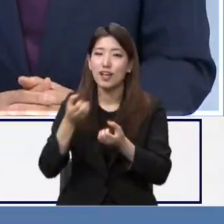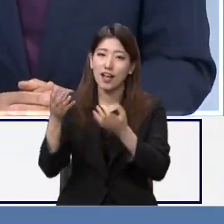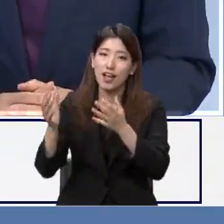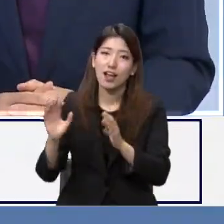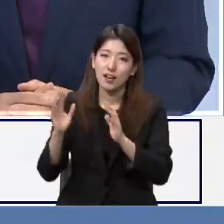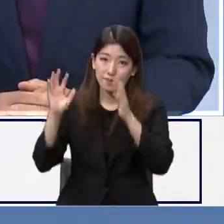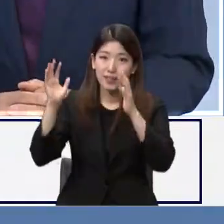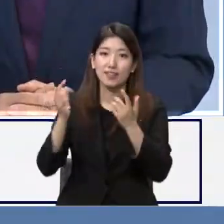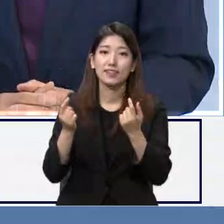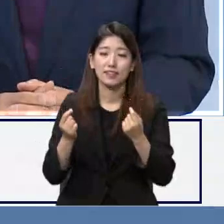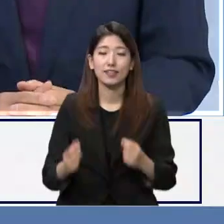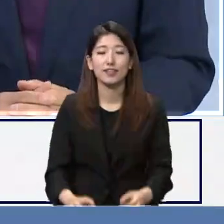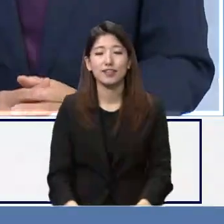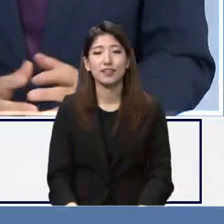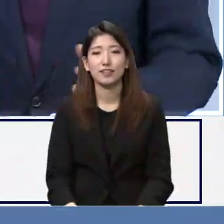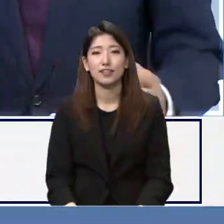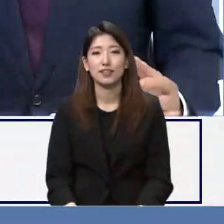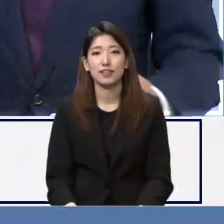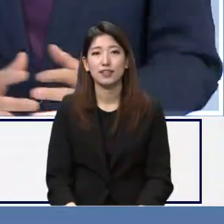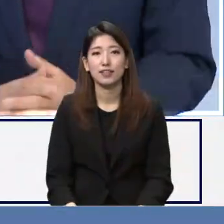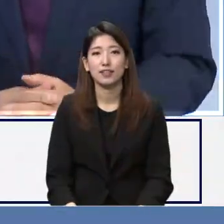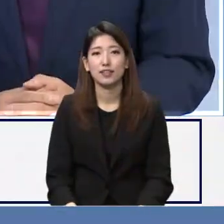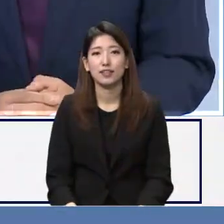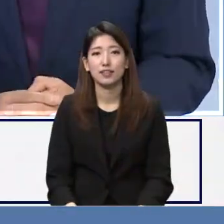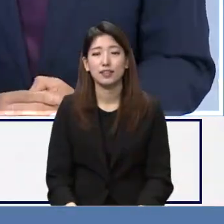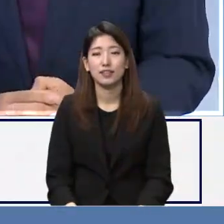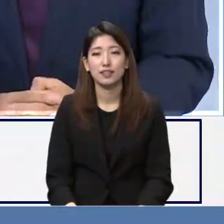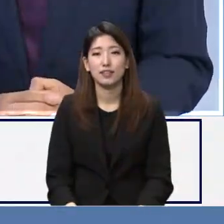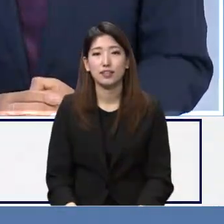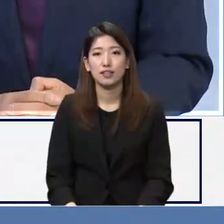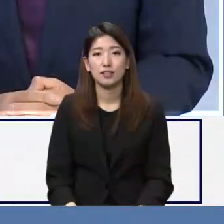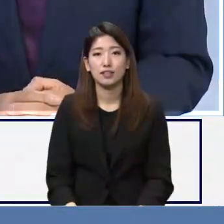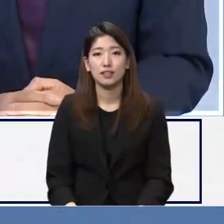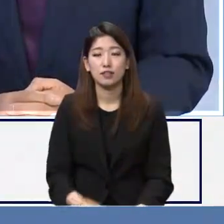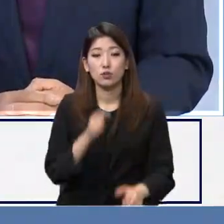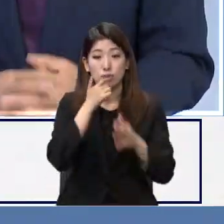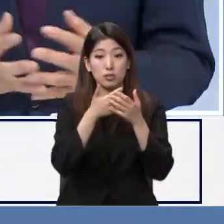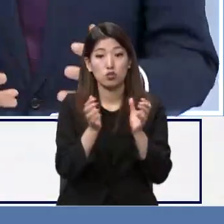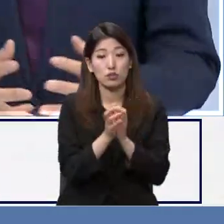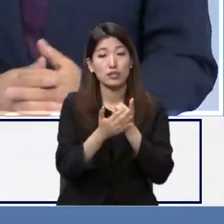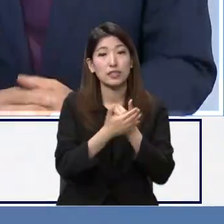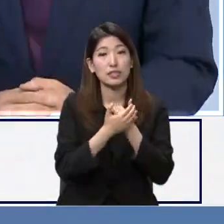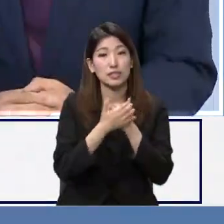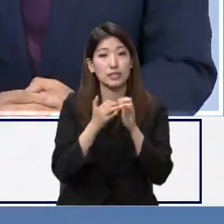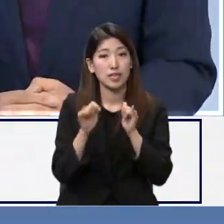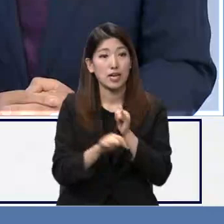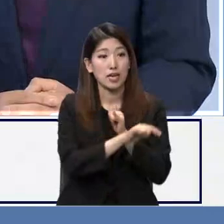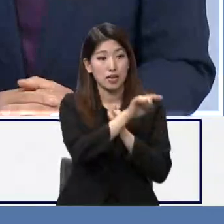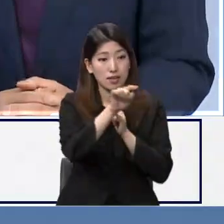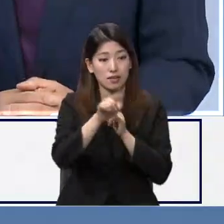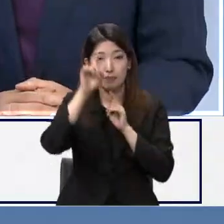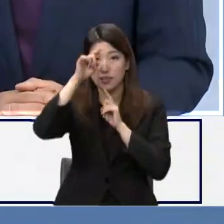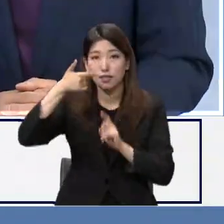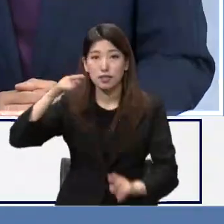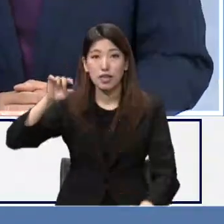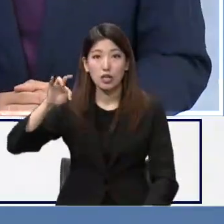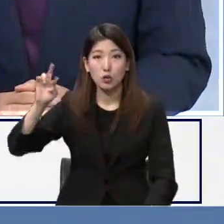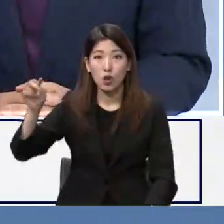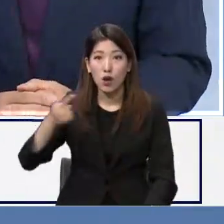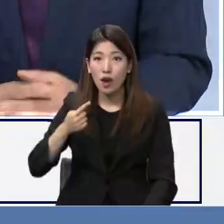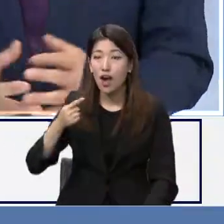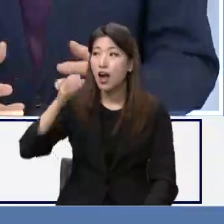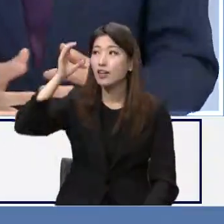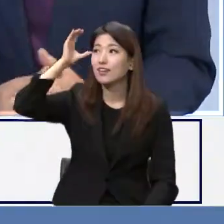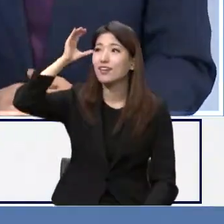총리의 또 역할에 대해서 그리고 또 그 국민들 민주당 지지하시는 분들이 이낙연 총리돼 있었던 기대하는 것을